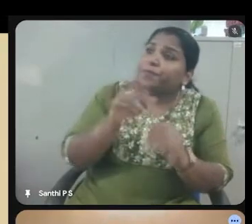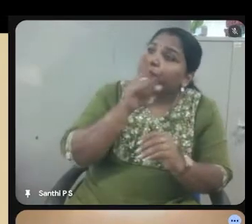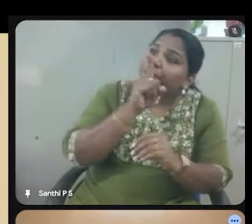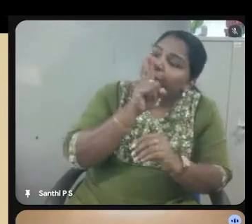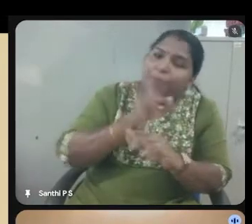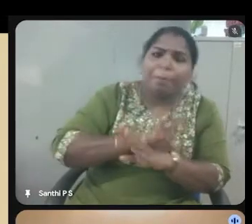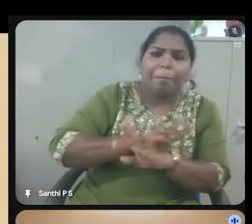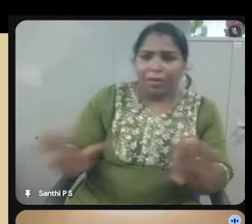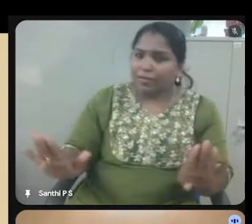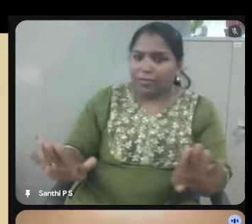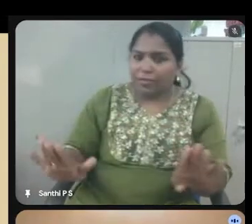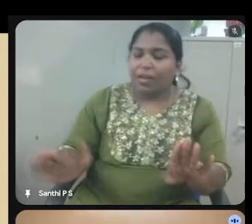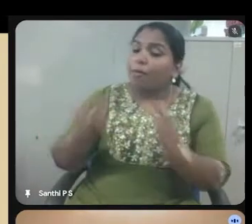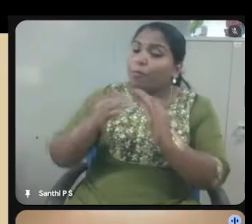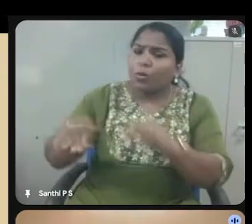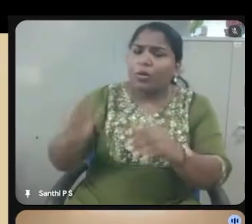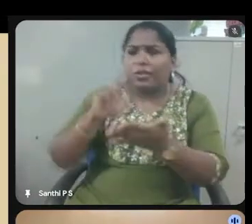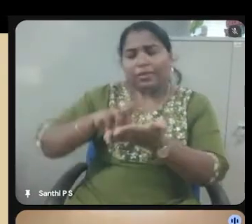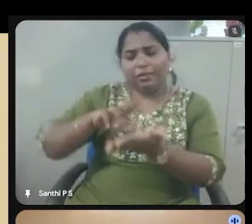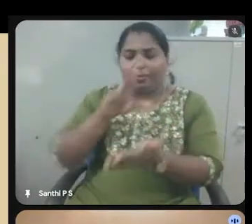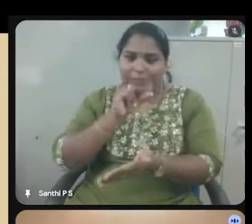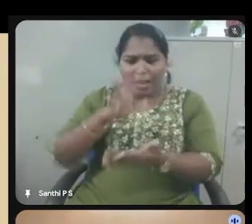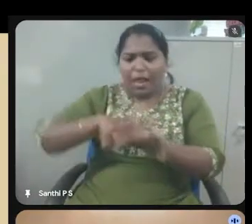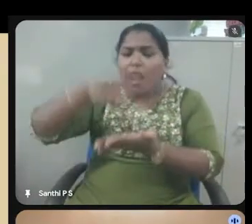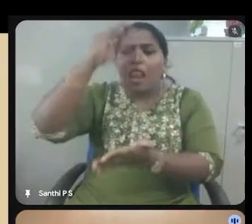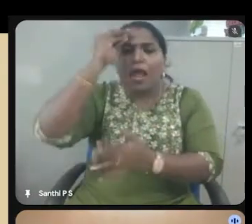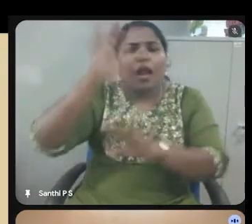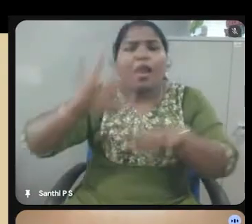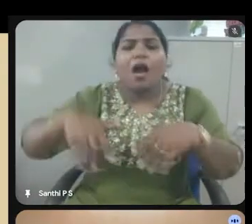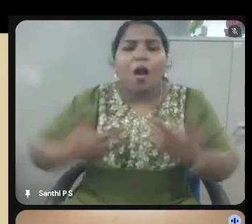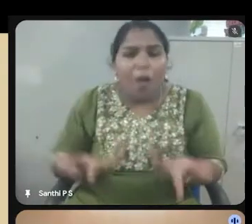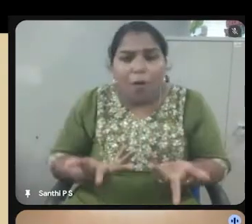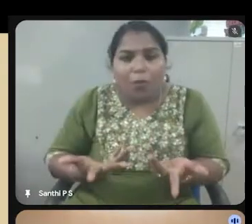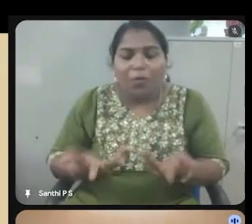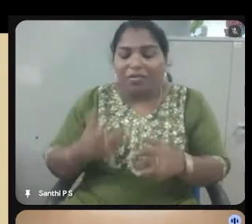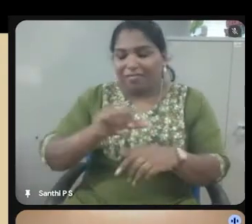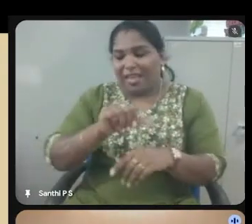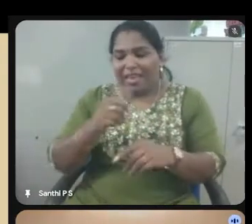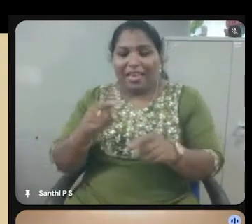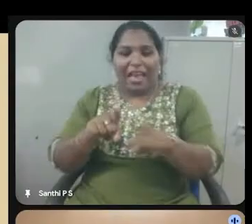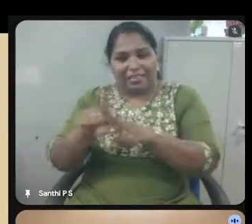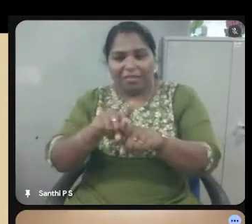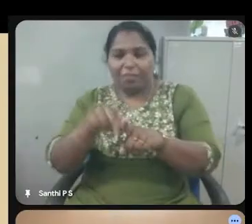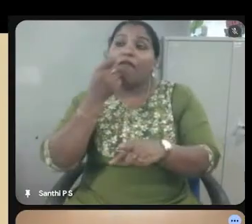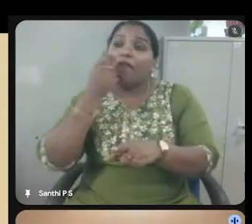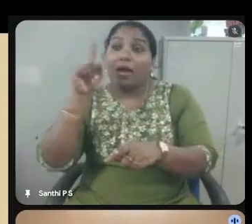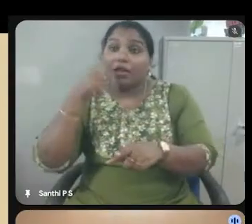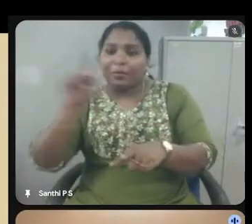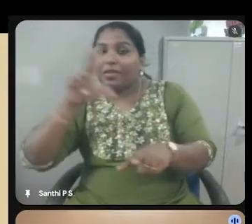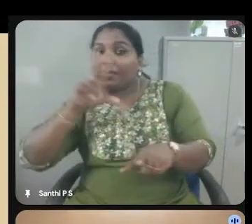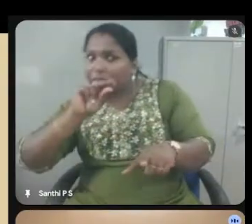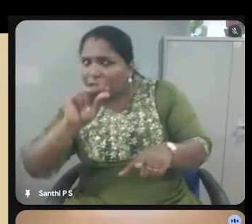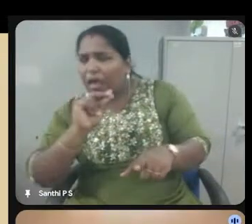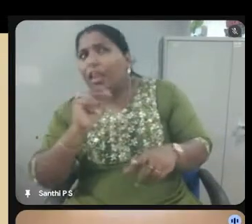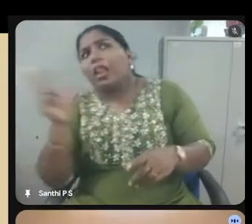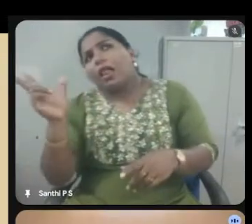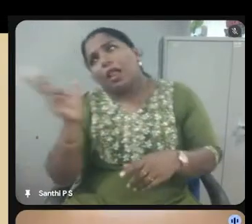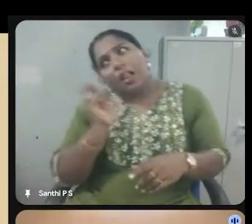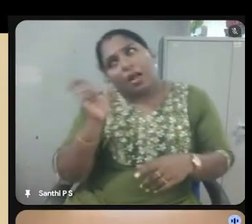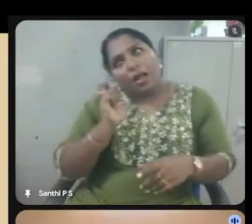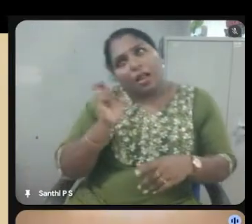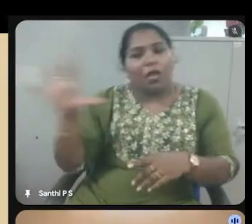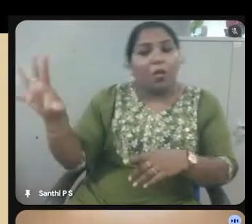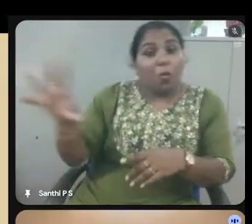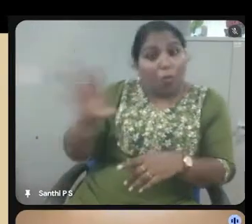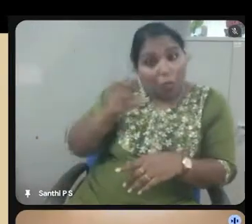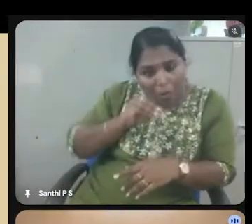എങ്ങനെയാണ് സംസാരിക്കാൻ പഠിക്കുന്നത്? ബാക്കിയുള്ളവര് കമ്മ്യൂണിക്കേറ്റ് ചെയ്യുന്നത് കാണാനും കേൾക്കാനുമുള്ള അവസരം തിരിച്ച് അതുപോലെ അവർക്ക് കമ്മ്യൂണിക്കേറ്റ്